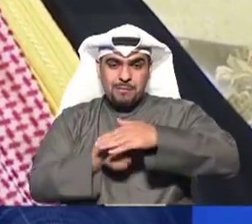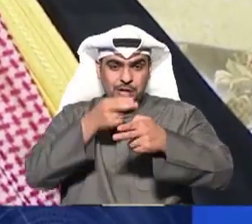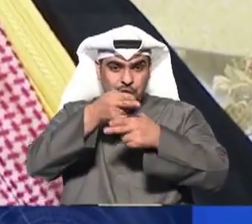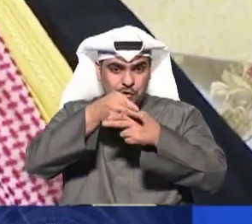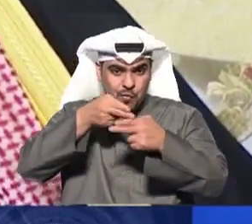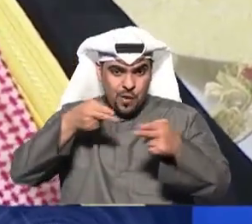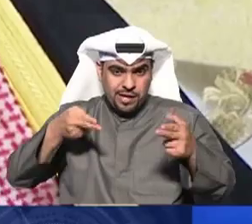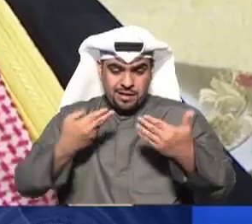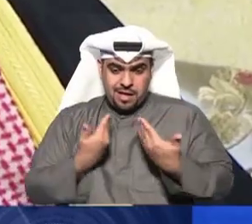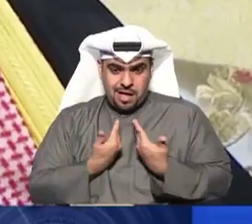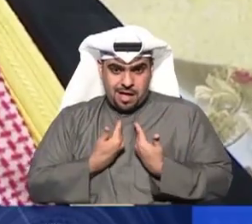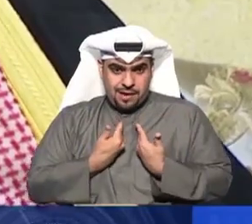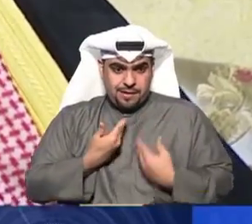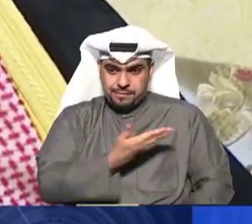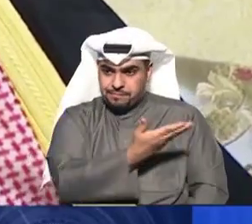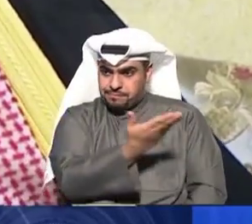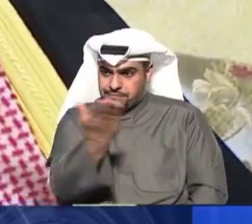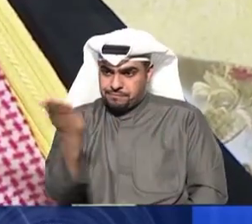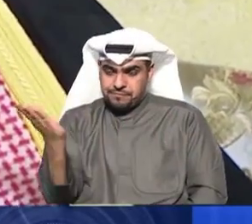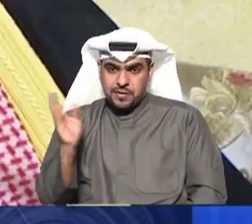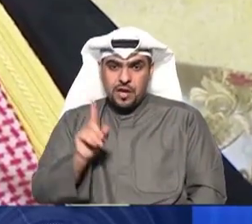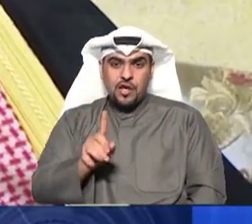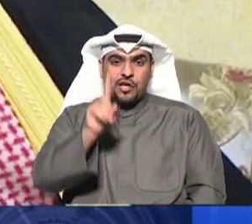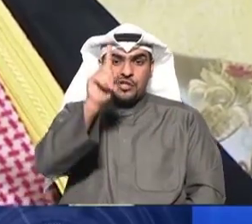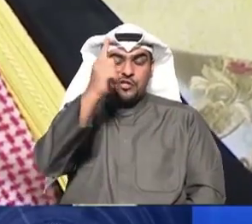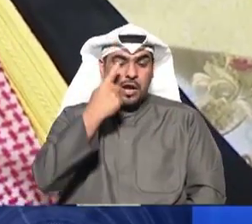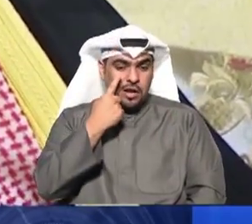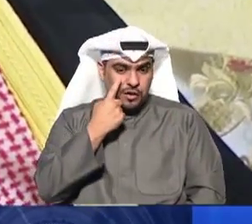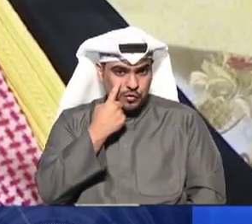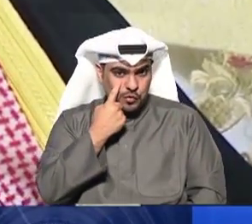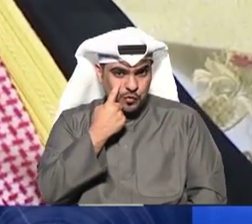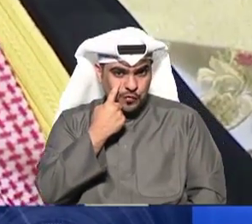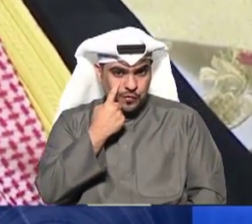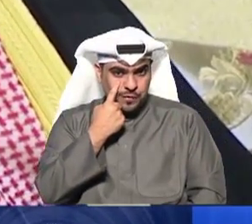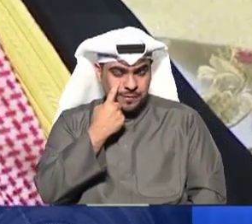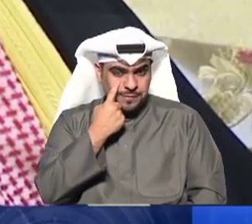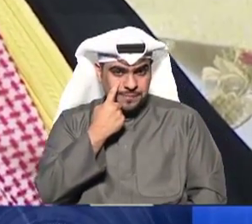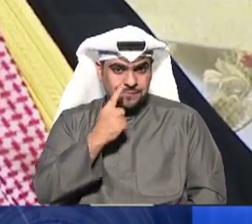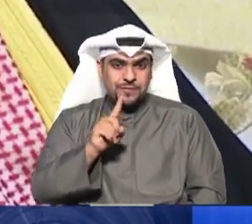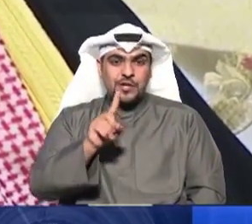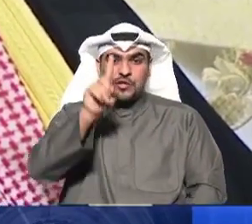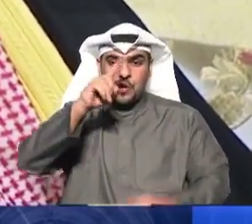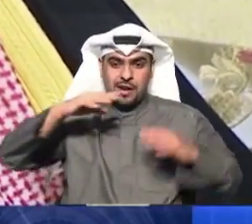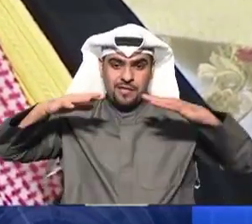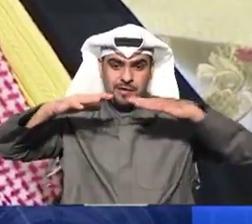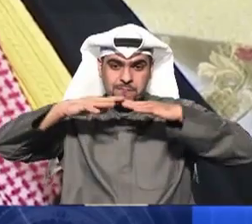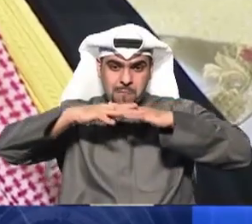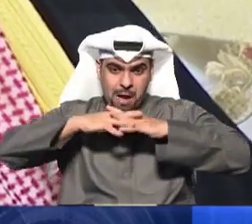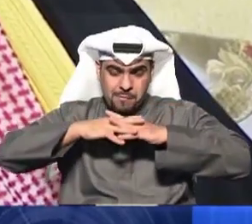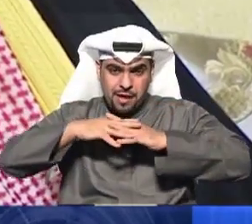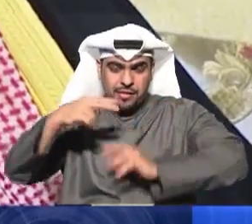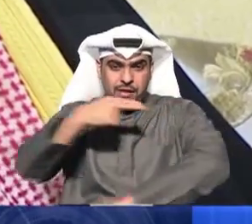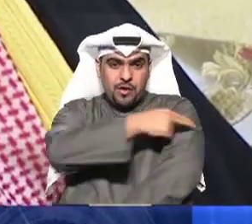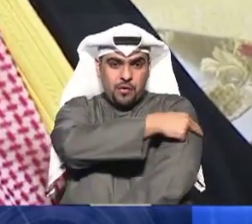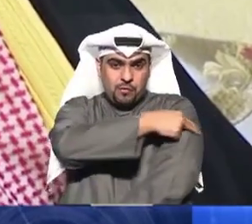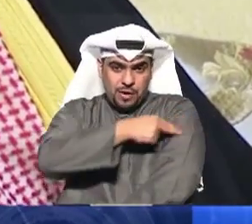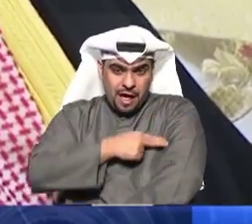يعني لترجمة هذا التوجيه طويل العمر، وكل أعضاء إن شاء الله